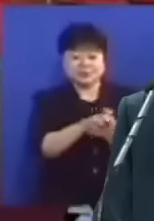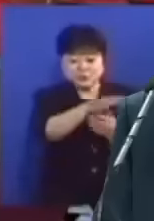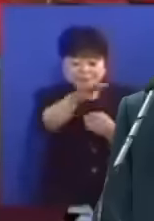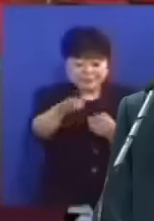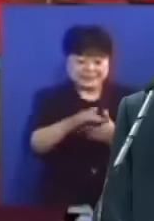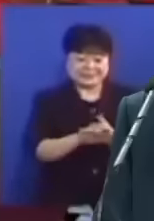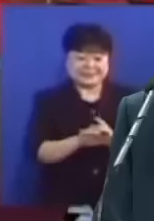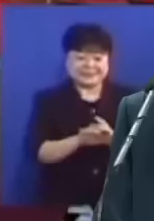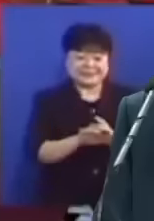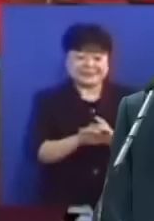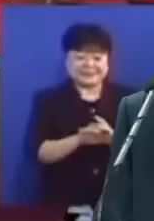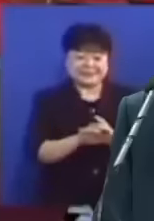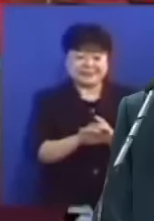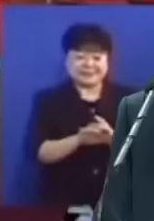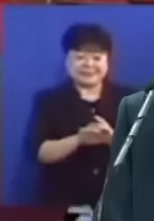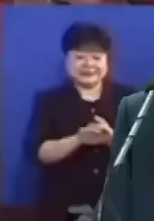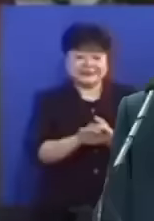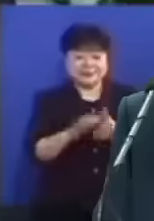우리가